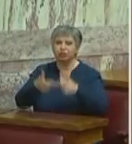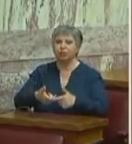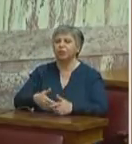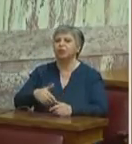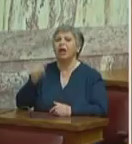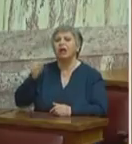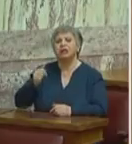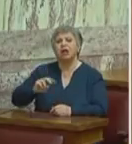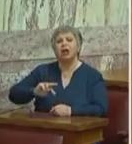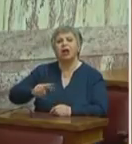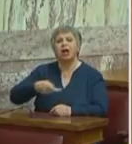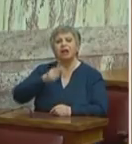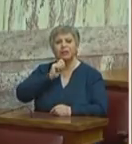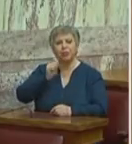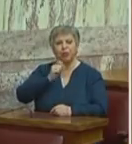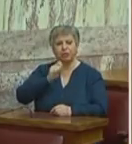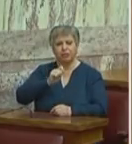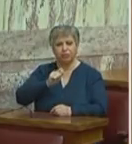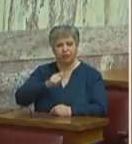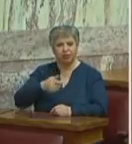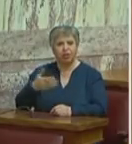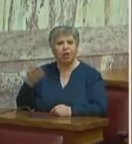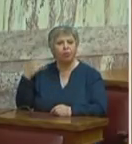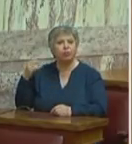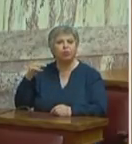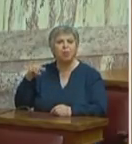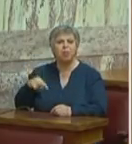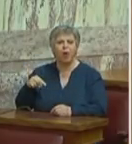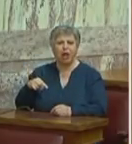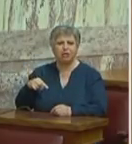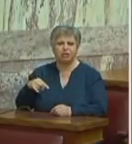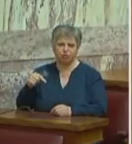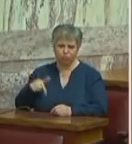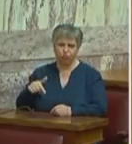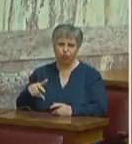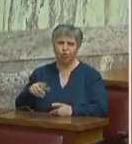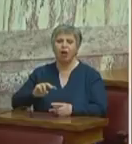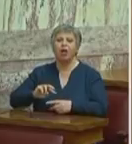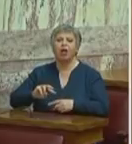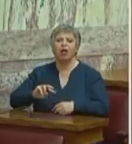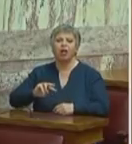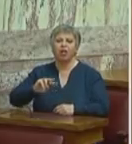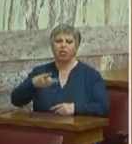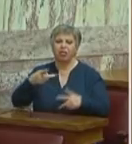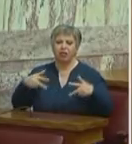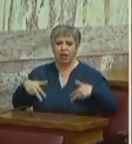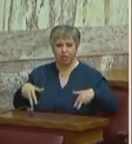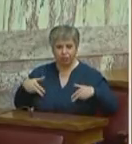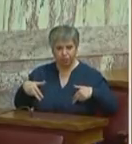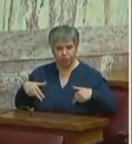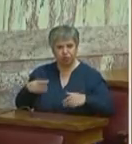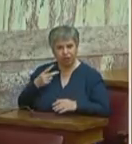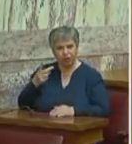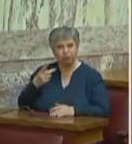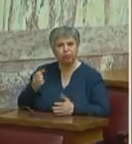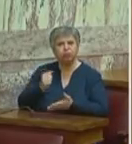ήταν ένας απλός βουλευτής. Αλλά είχε αξιολόγηση, κανονικά. Και όλοι, πολλοί άλλοι, είχαν